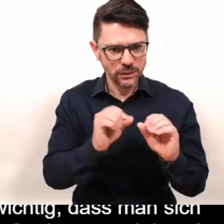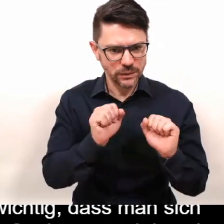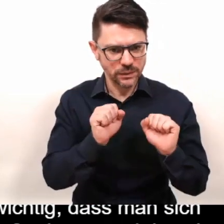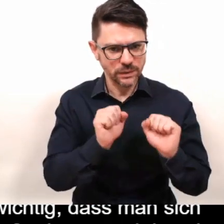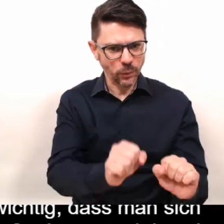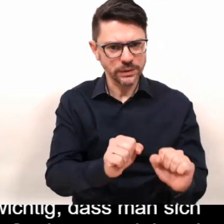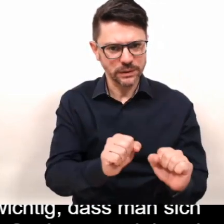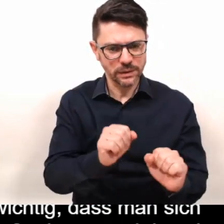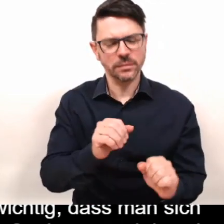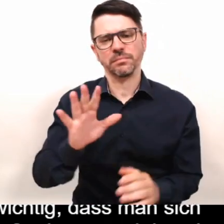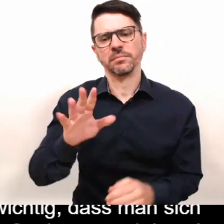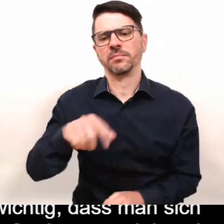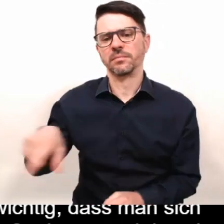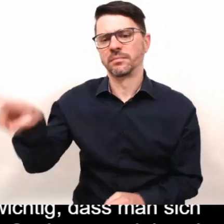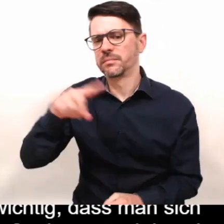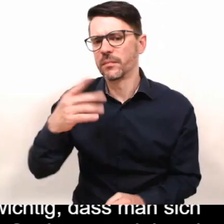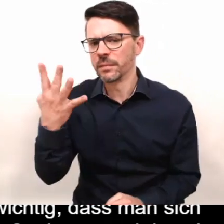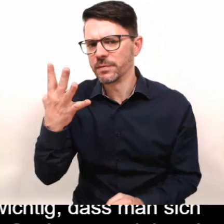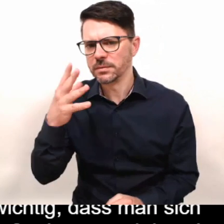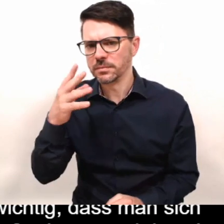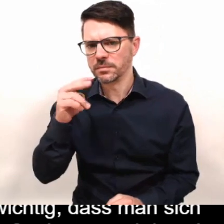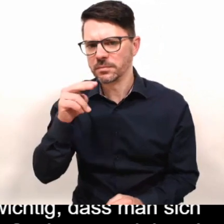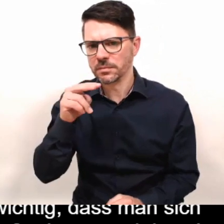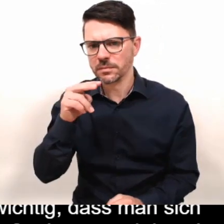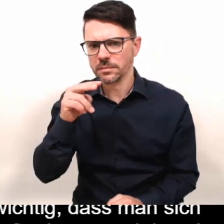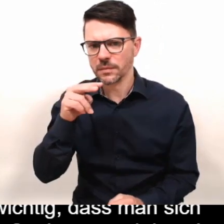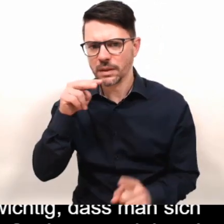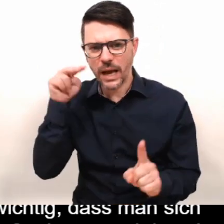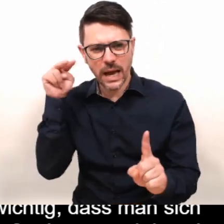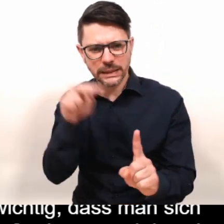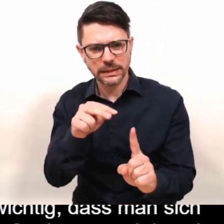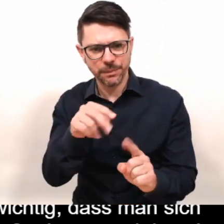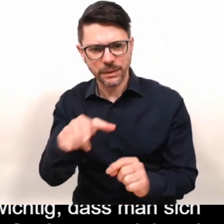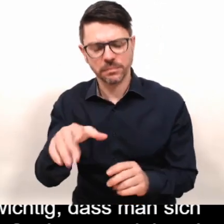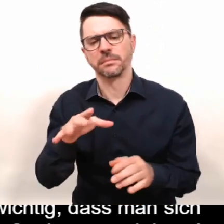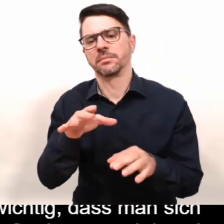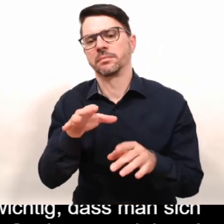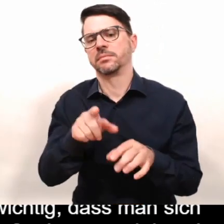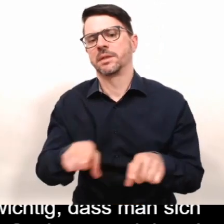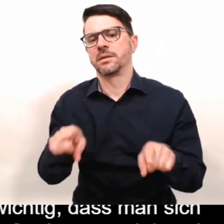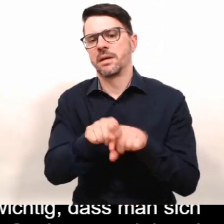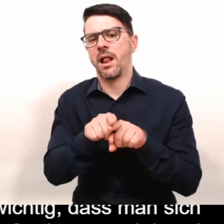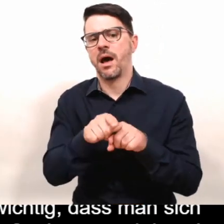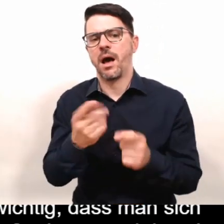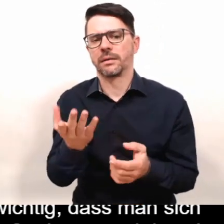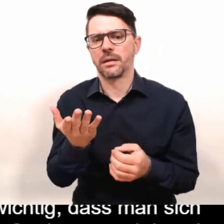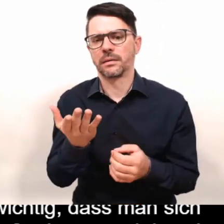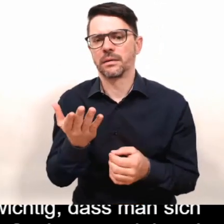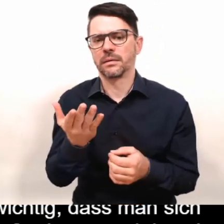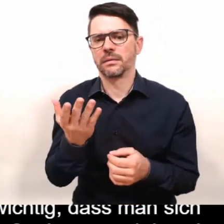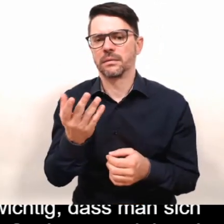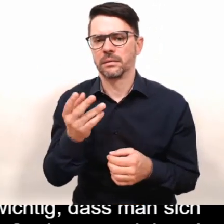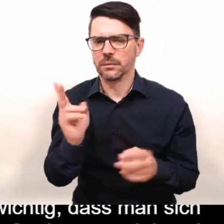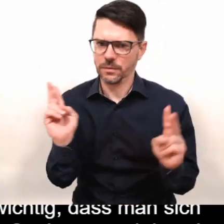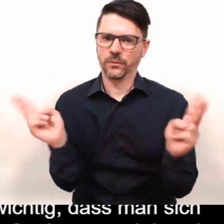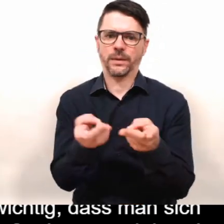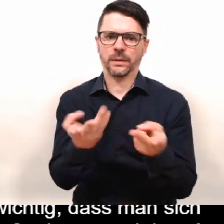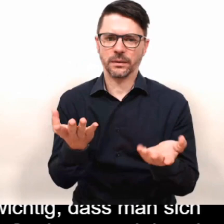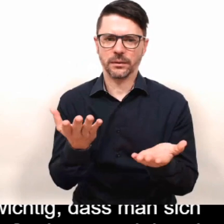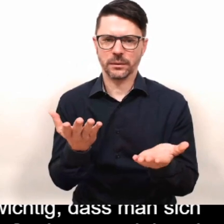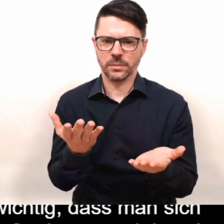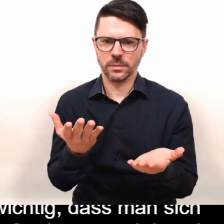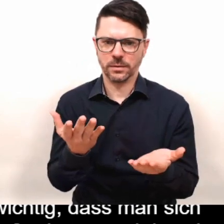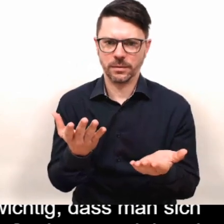noch der Aspekt Gleichheit in den Vordergrund tritt. Das heißt, in dem Moment, wo Sie einen Aspekt regeln, schafft der natürlich